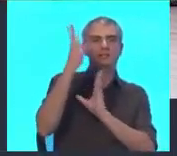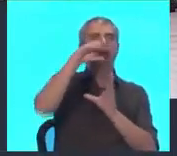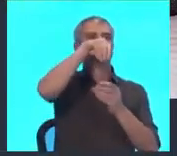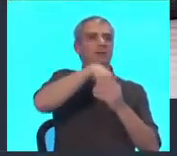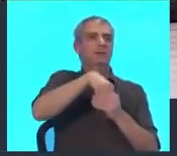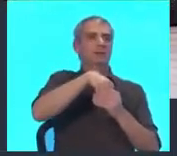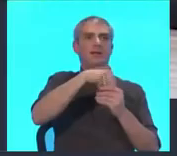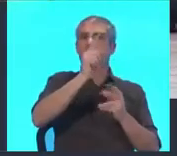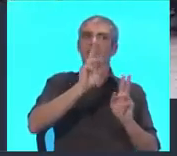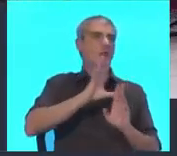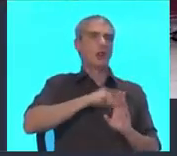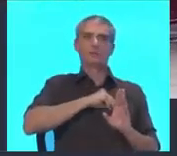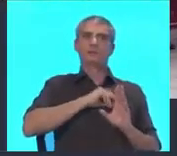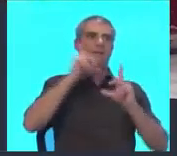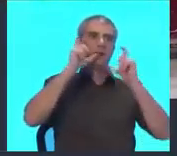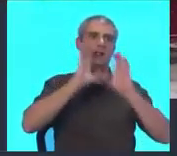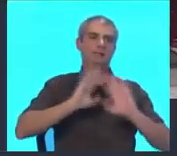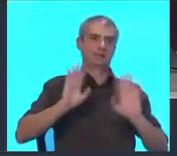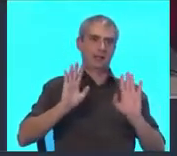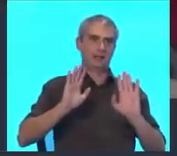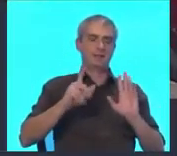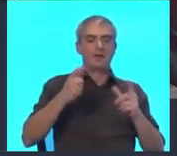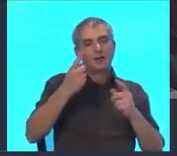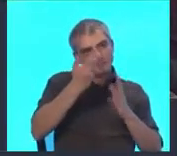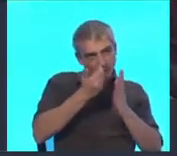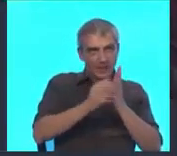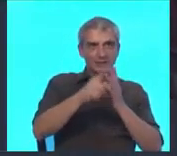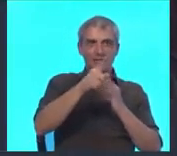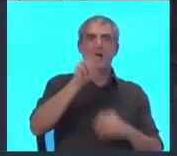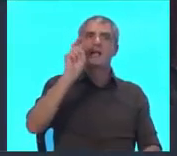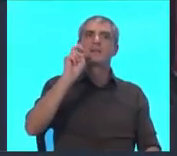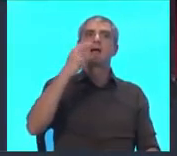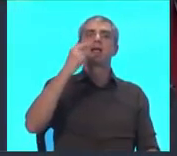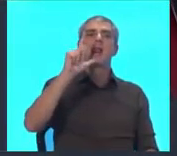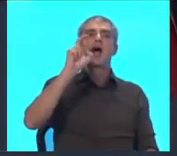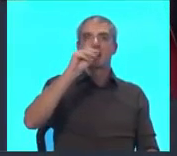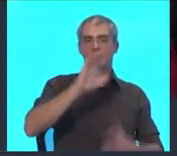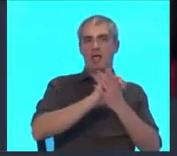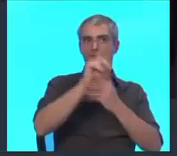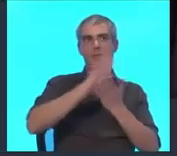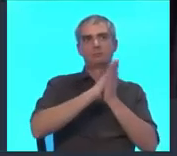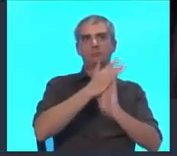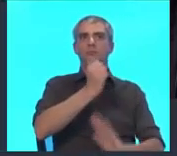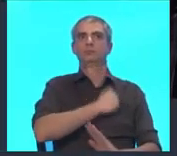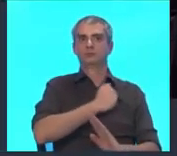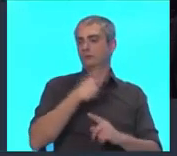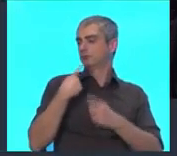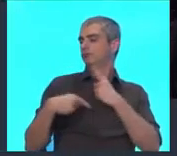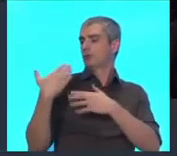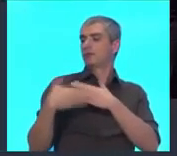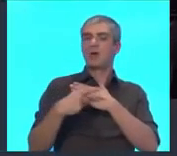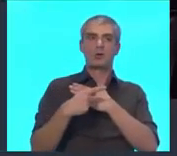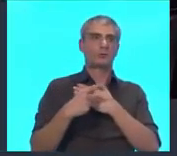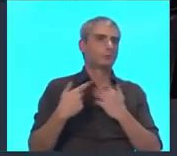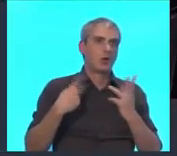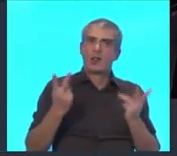אבל לא מסכימה להצטלם. החוליה החסרה היא ענבר גלעד, חברתן שחזרה בתשובה בשנים האחרונות. לא קל כל